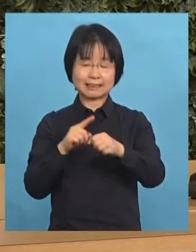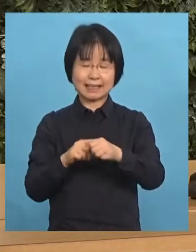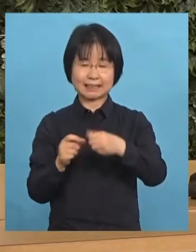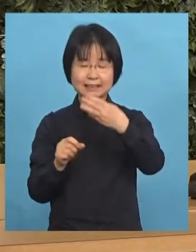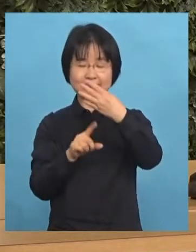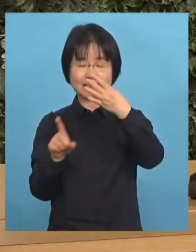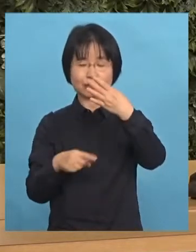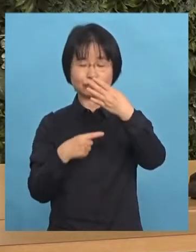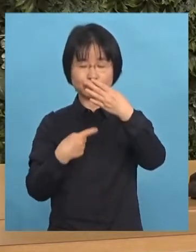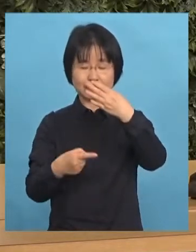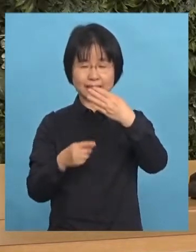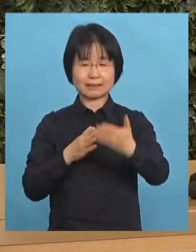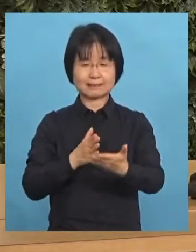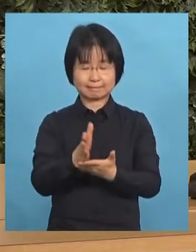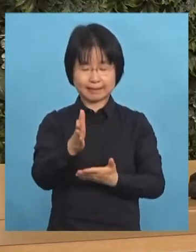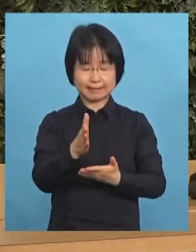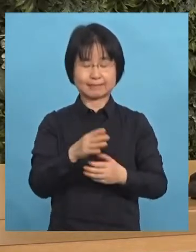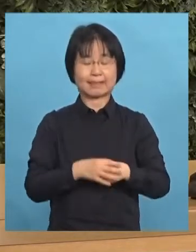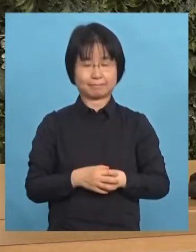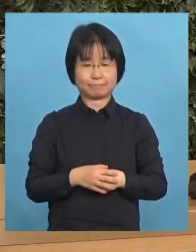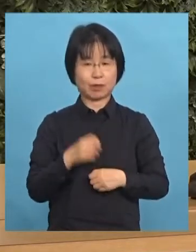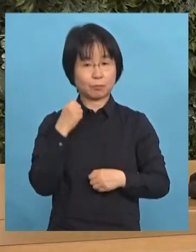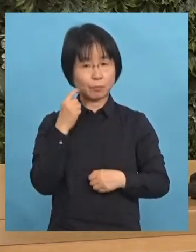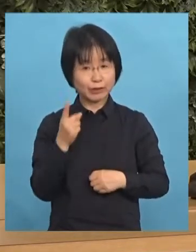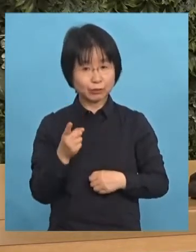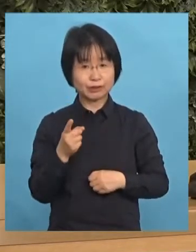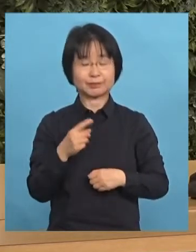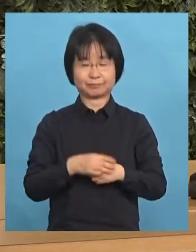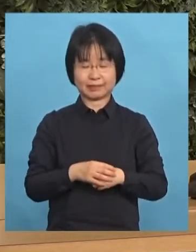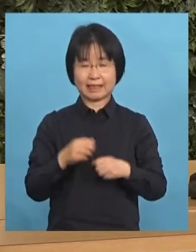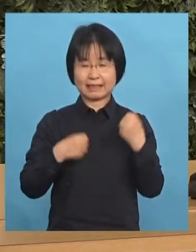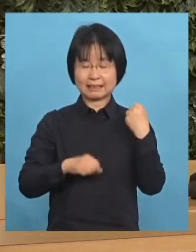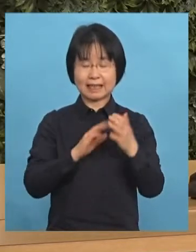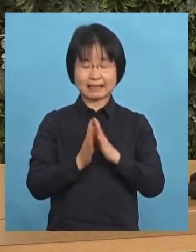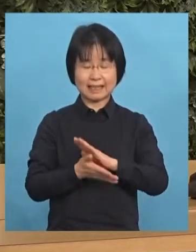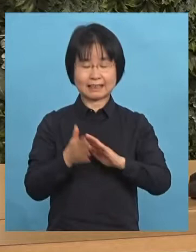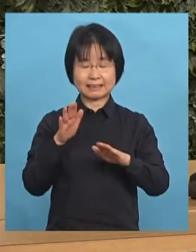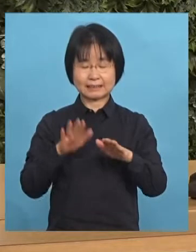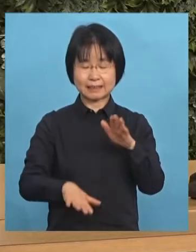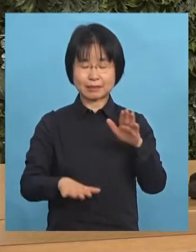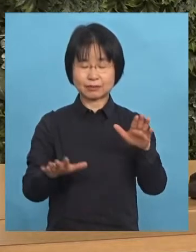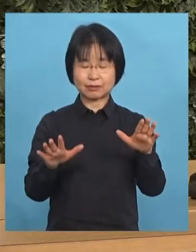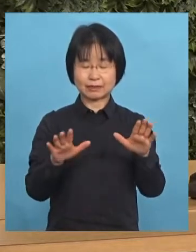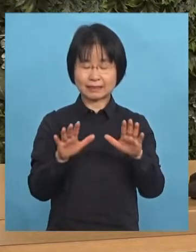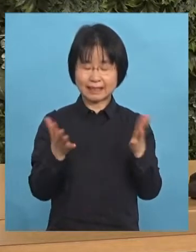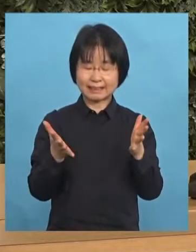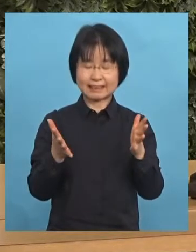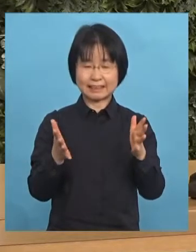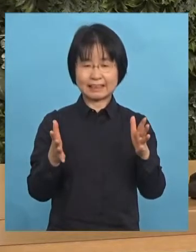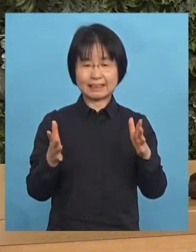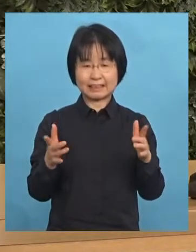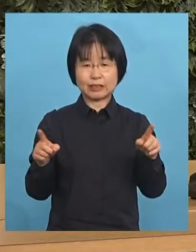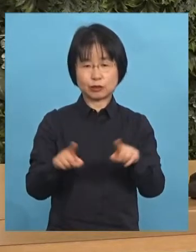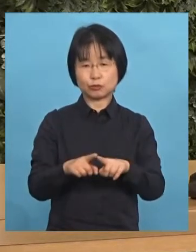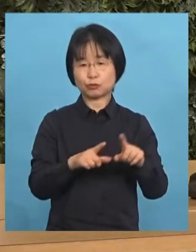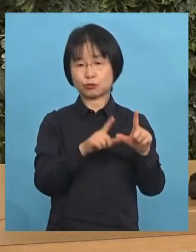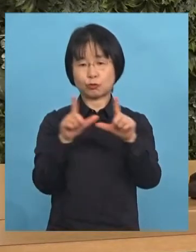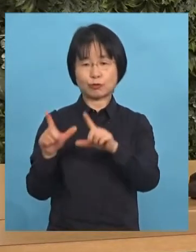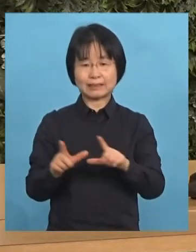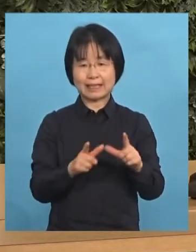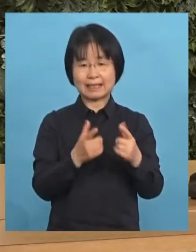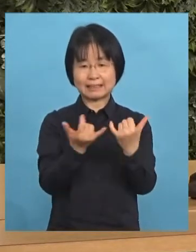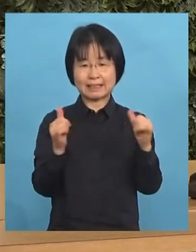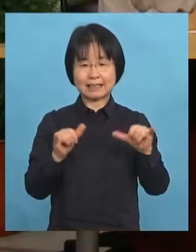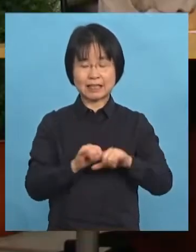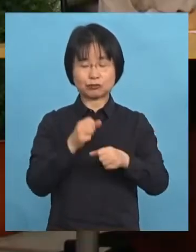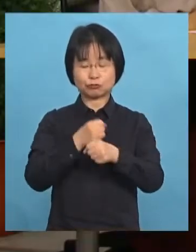行されました。それともう一つ、滋賀県差別のない共生社会づくり条例はご存知でしょう